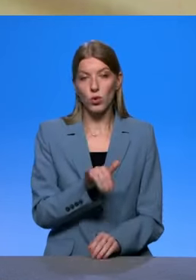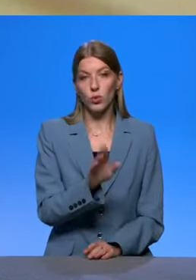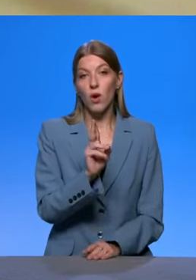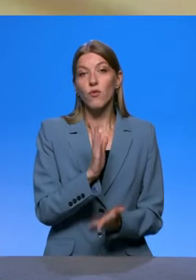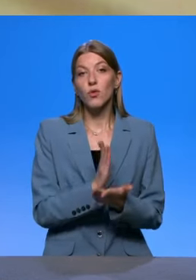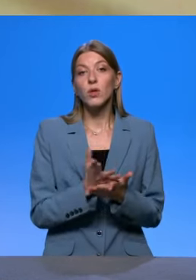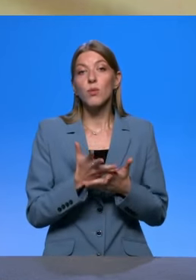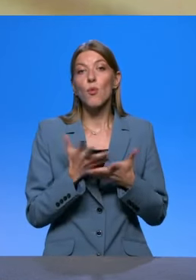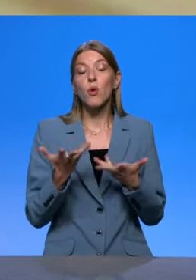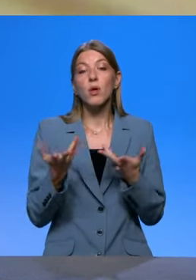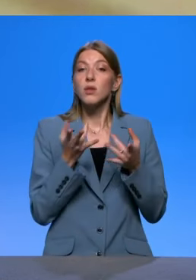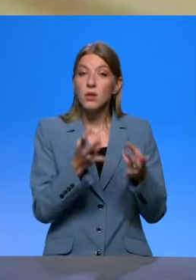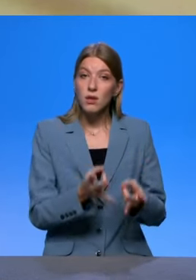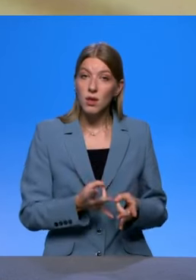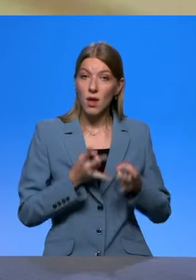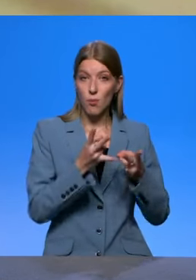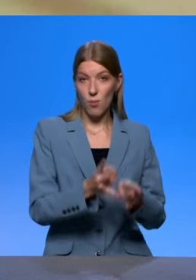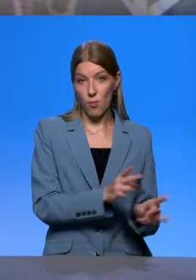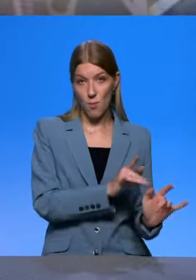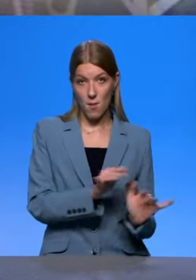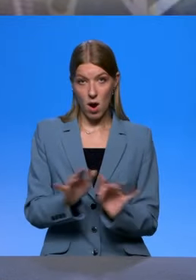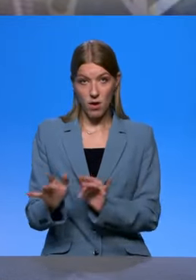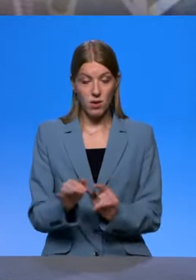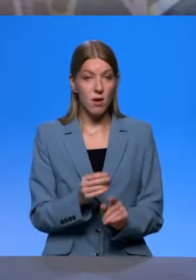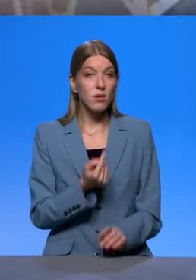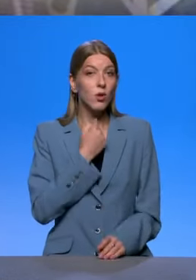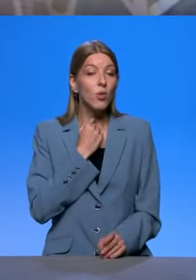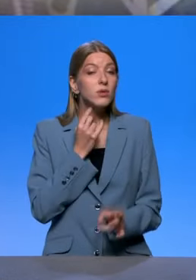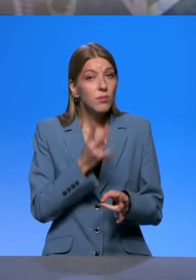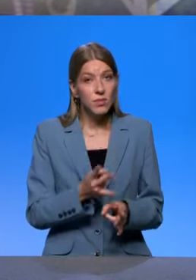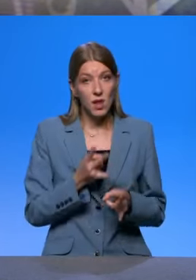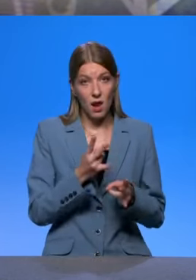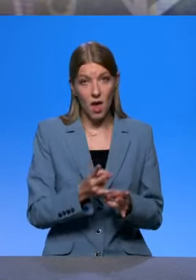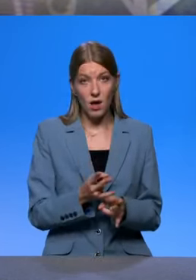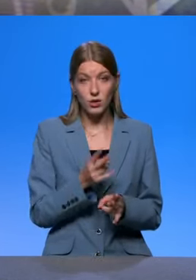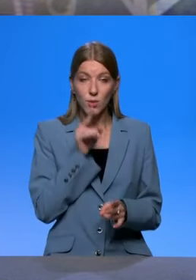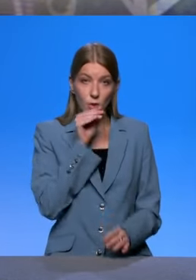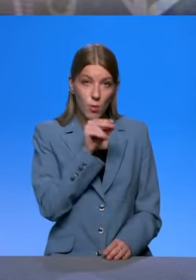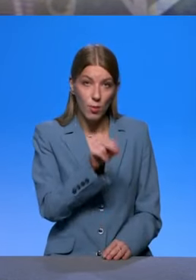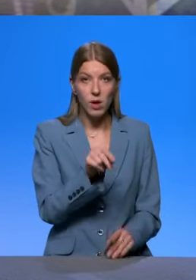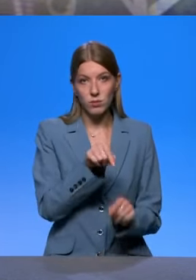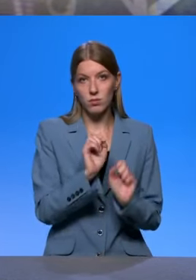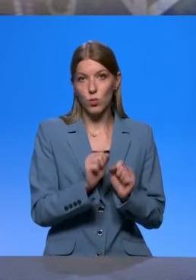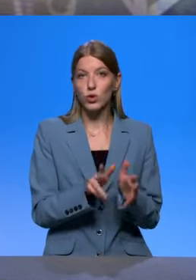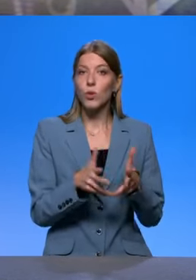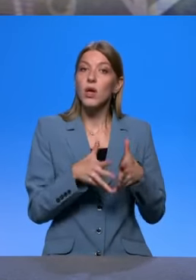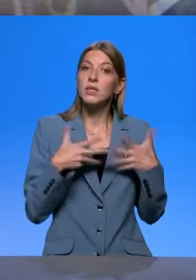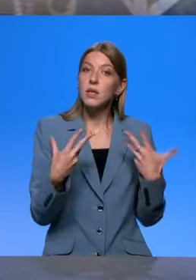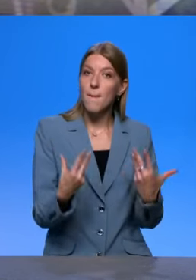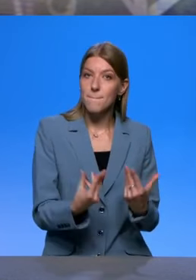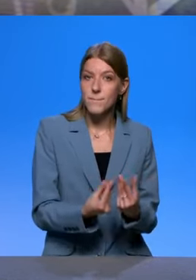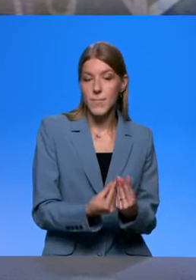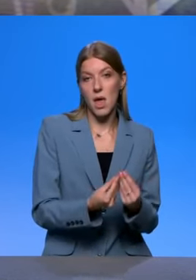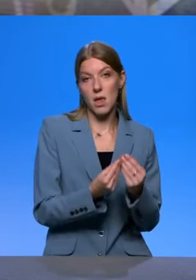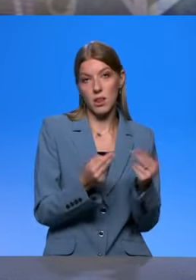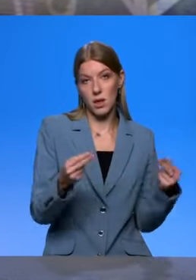мягкими какими-то манерами и более мягким голосом, тот, так сказать, попадает вот, в какую-то тему семейную или, например, детскую